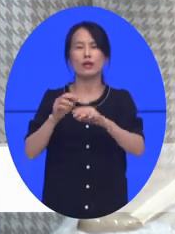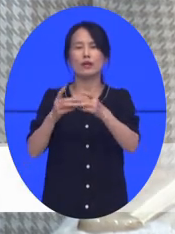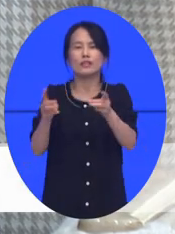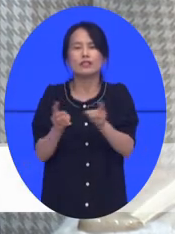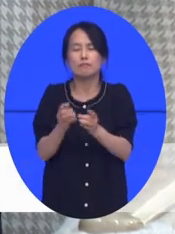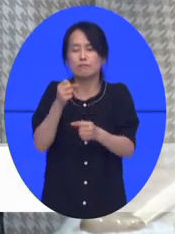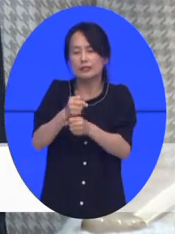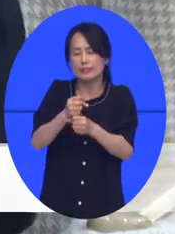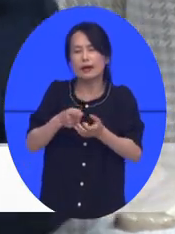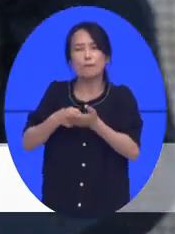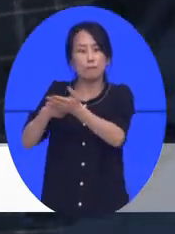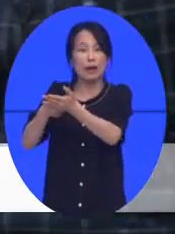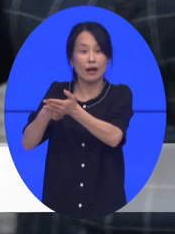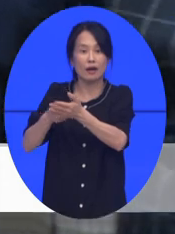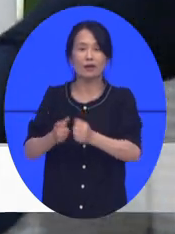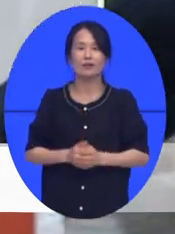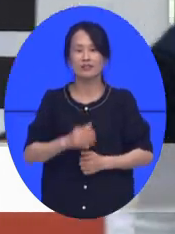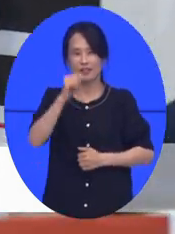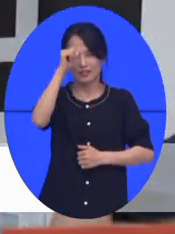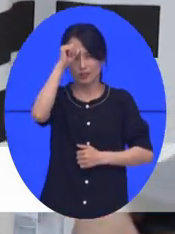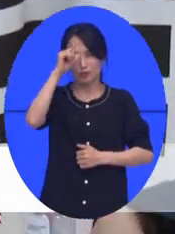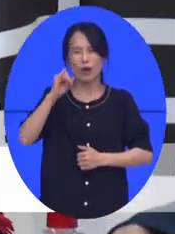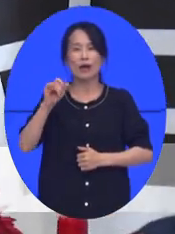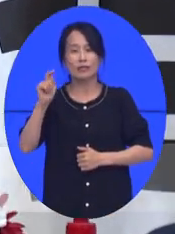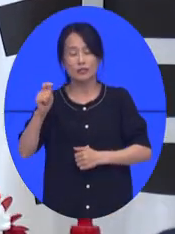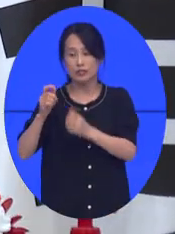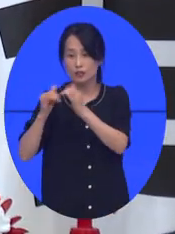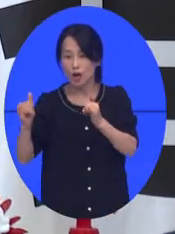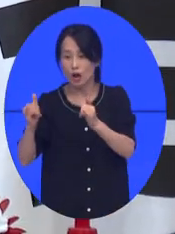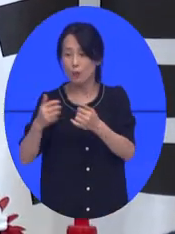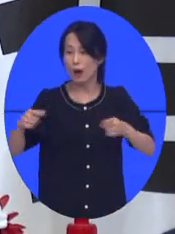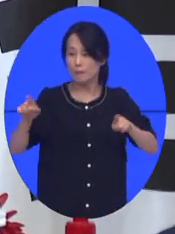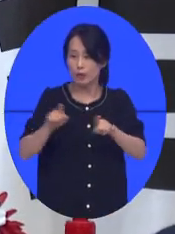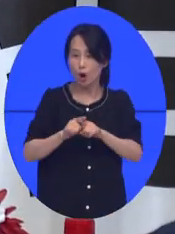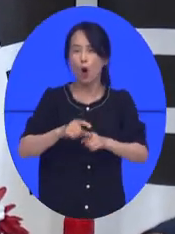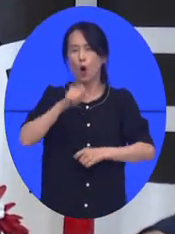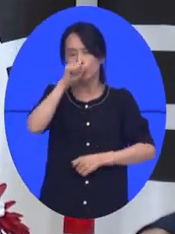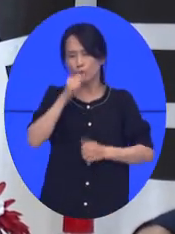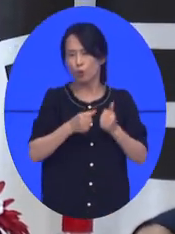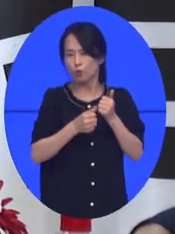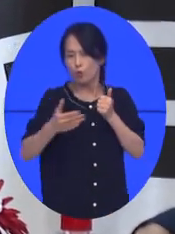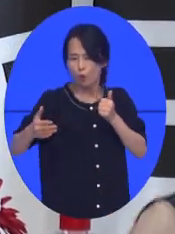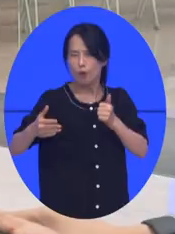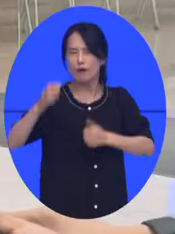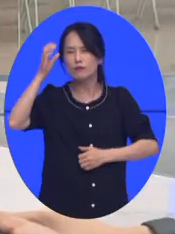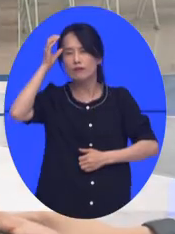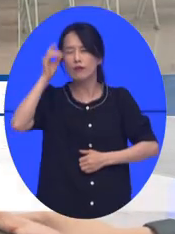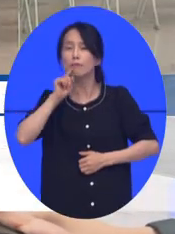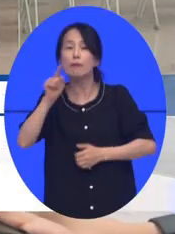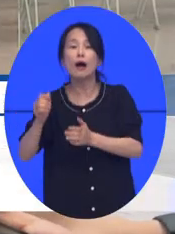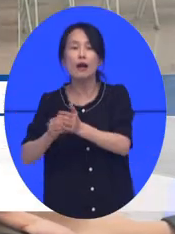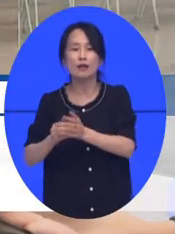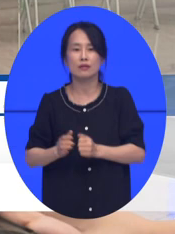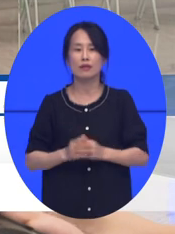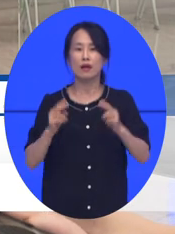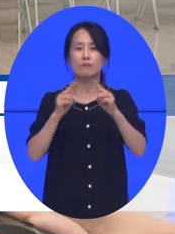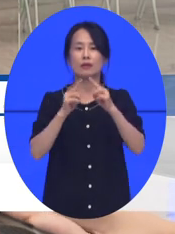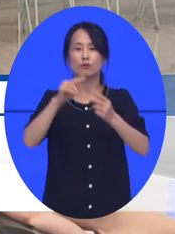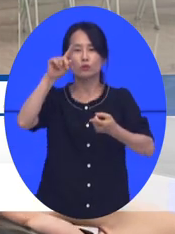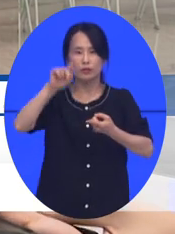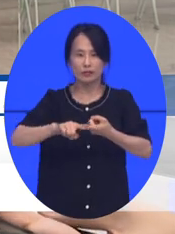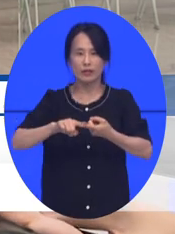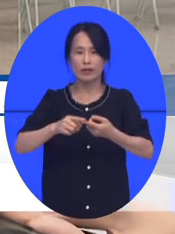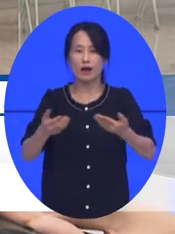구성을 제안했습니다. 인도의 IT 인재와 함께한다면 좋은 시너지를 낼 것이라는 겁니다. 반도체 분야에 대한